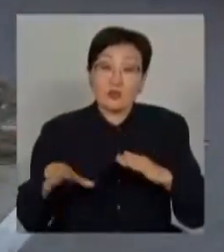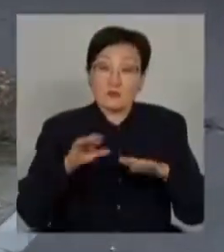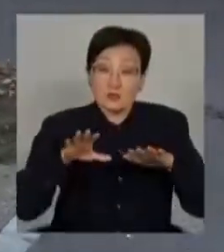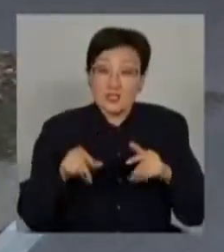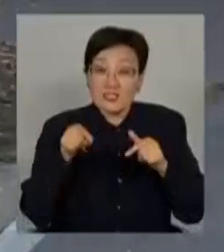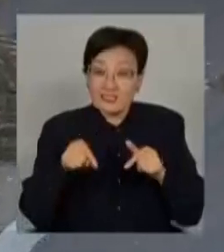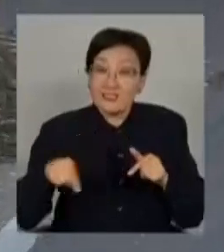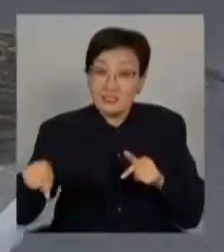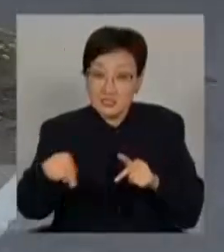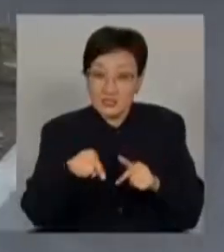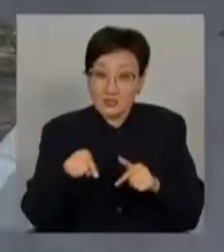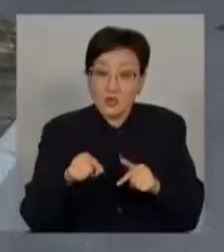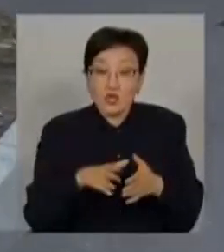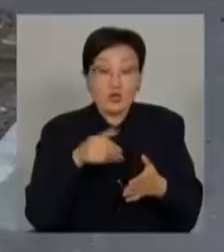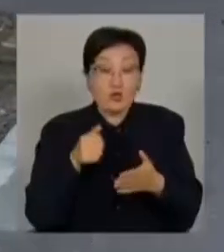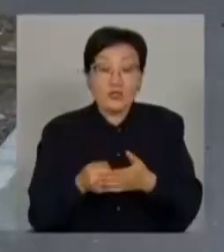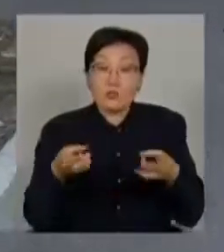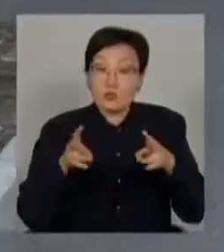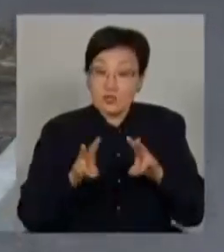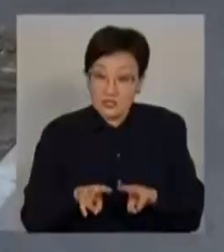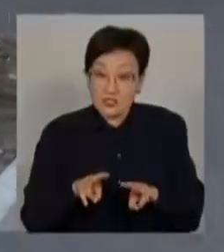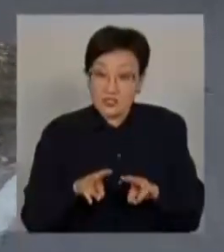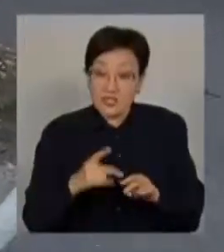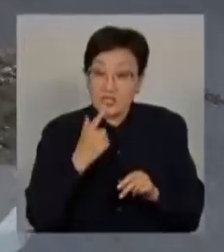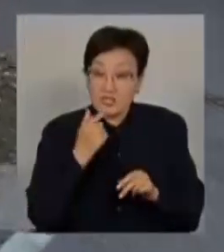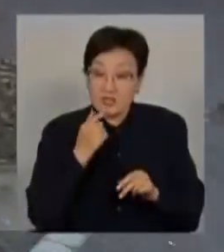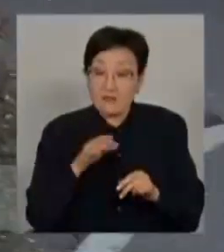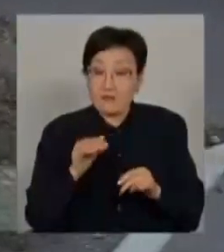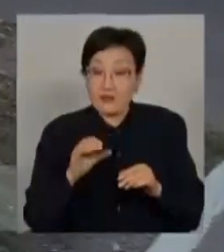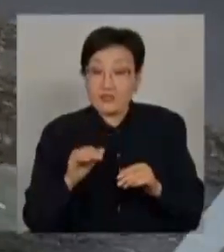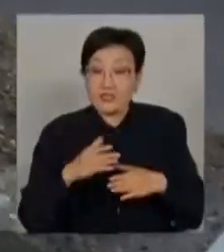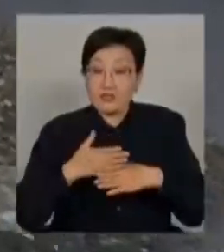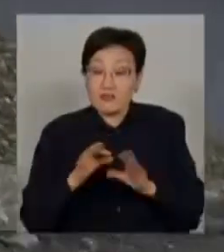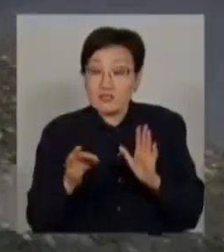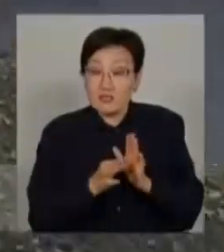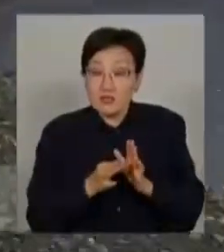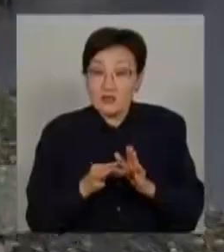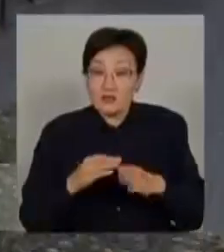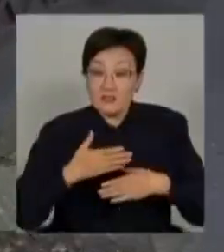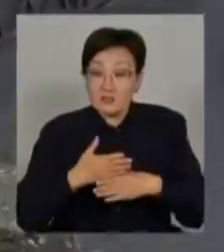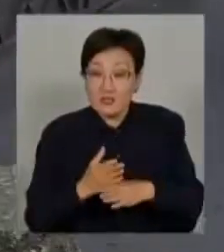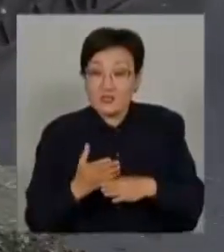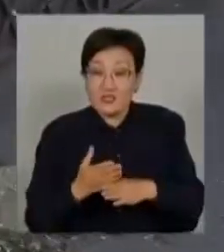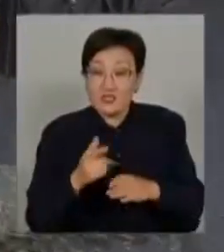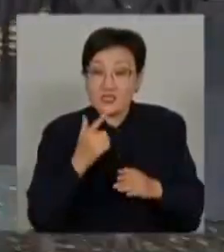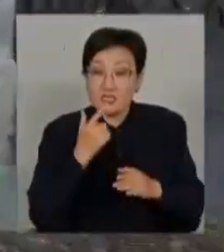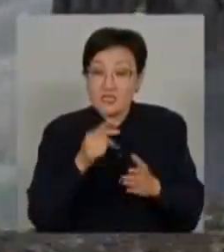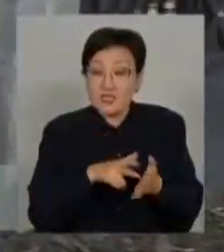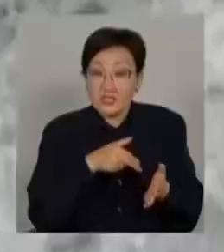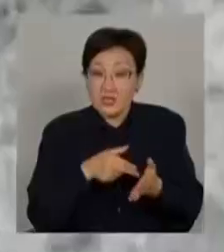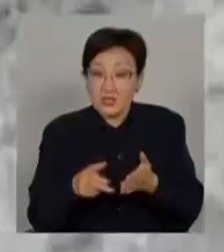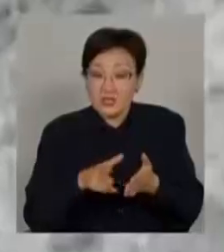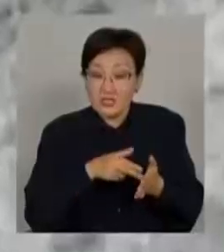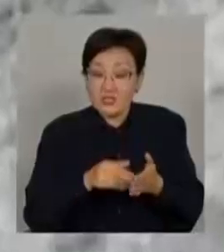случилось прямо здесь. И до сих пор остались следы фар, фрагменты краски и шпаклевки